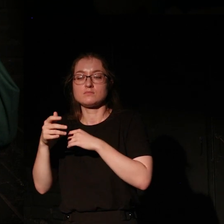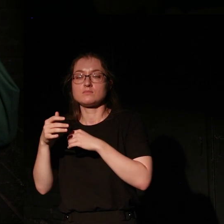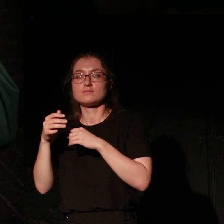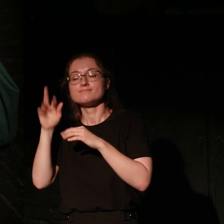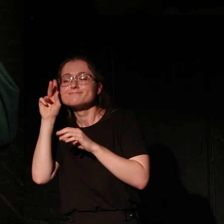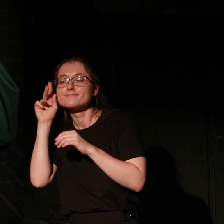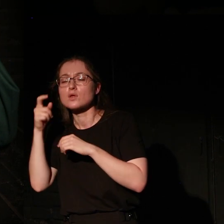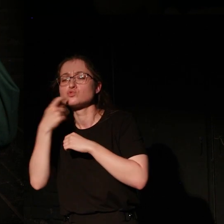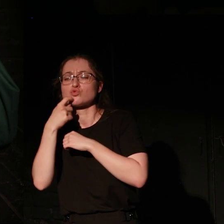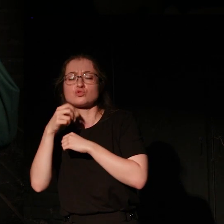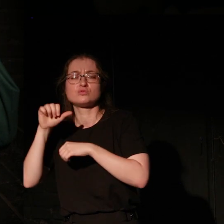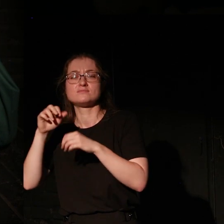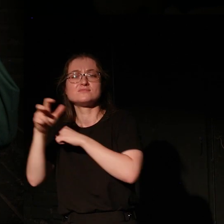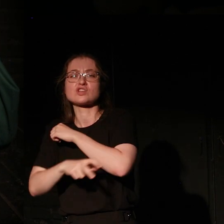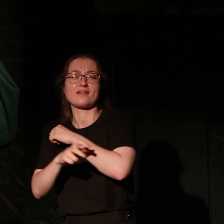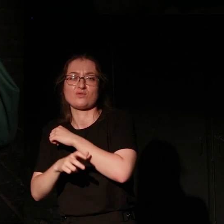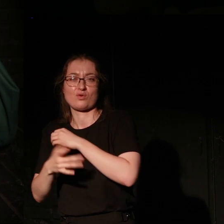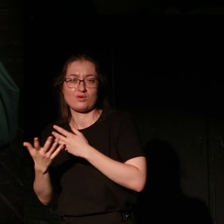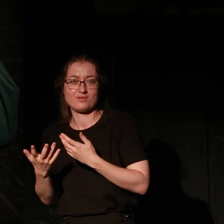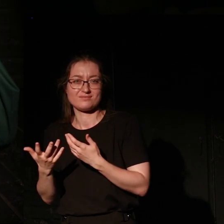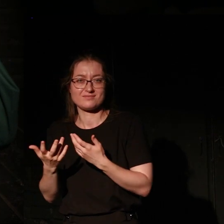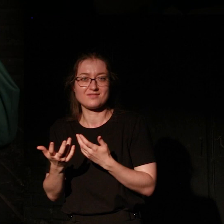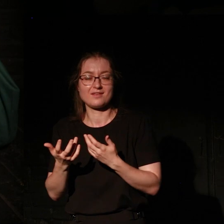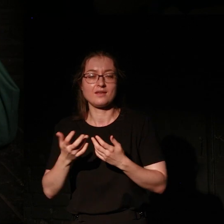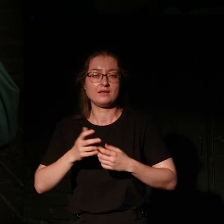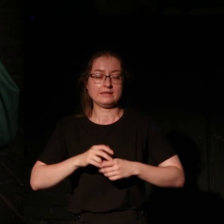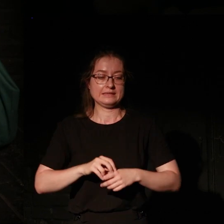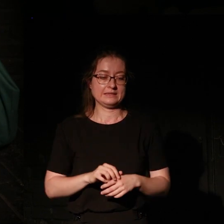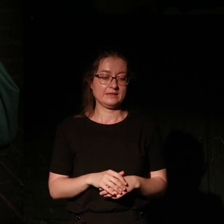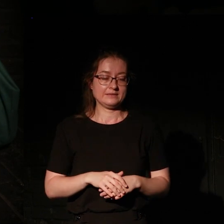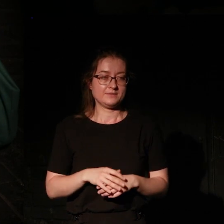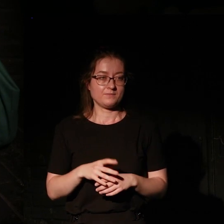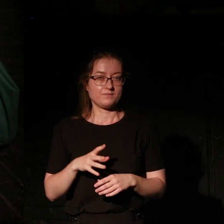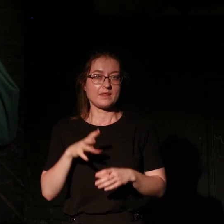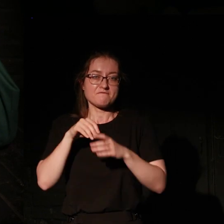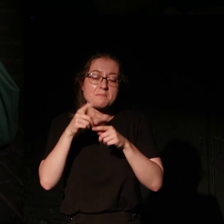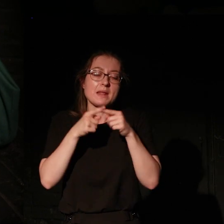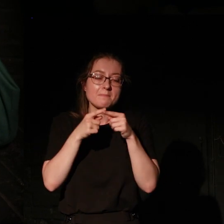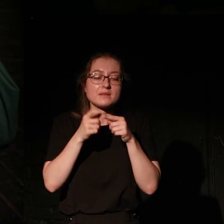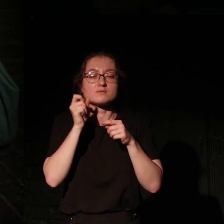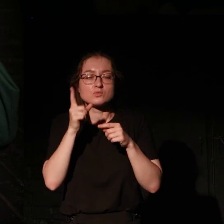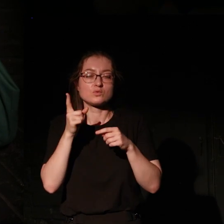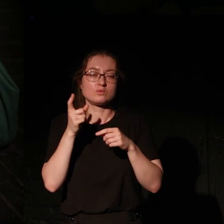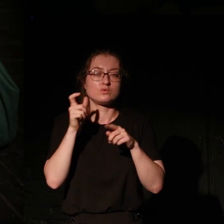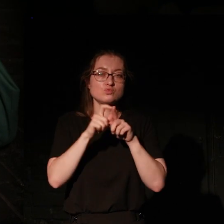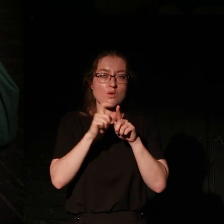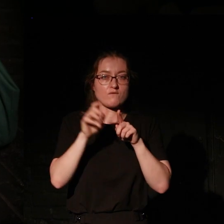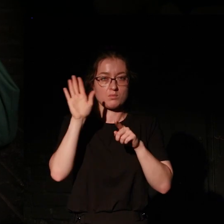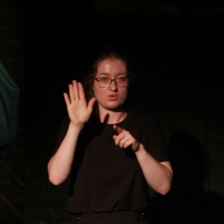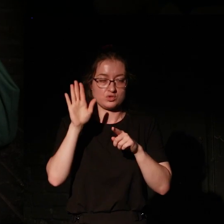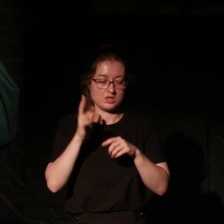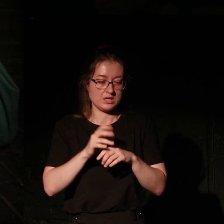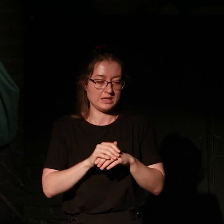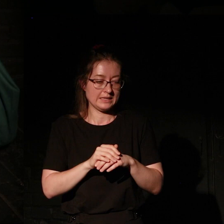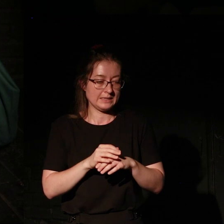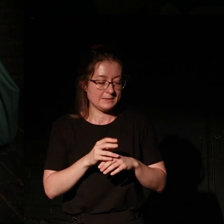jest Słowo Boże. Jeszcze jedna taka uwaga, też wydaje mi się dosyć istotna, jeżeli już mówimy o tym szukaniu